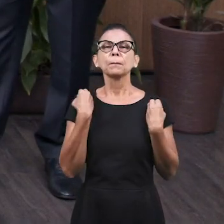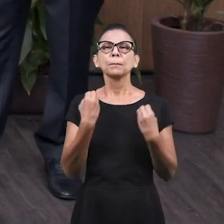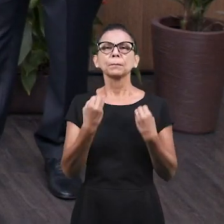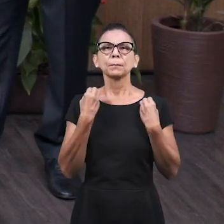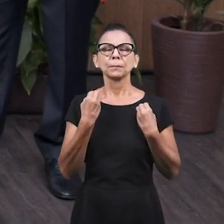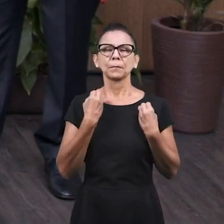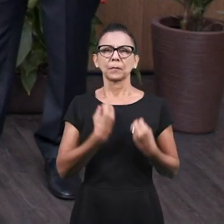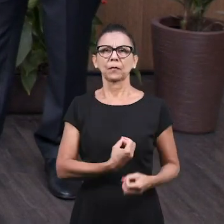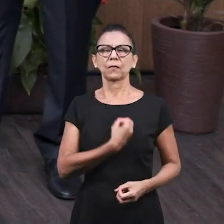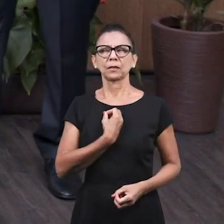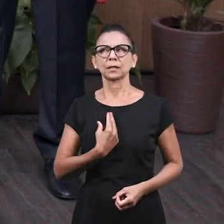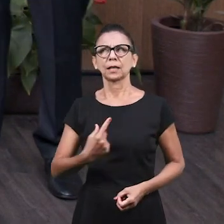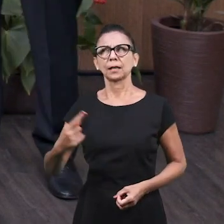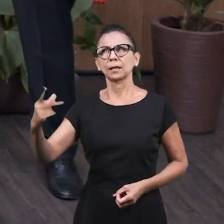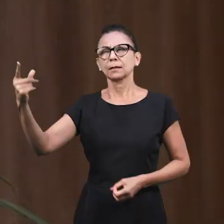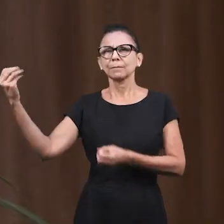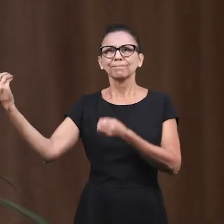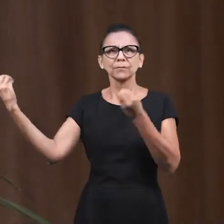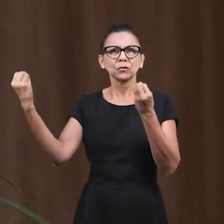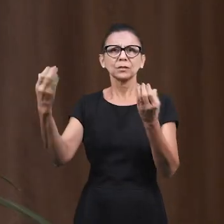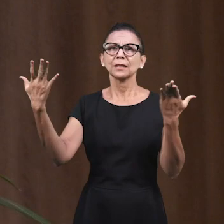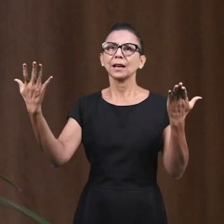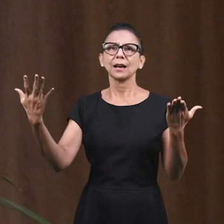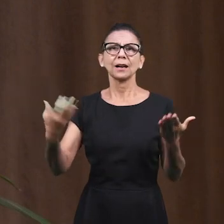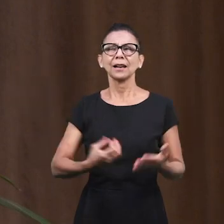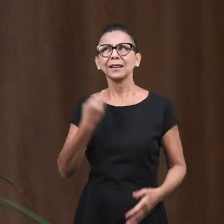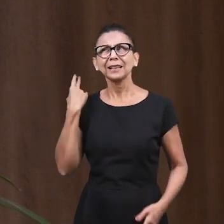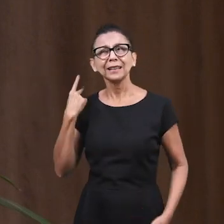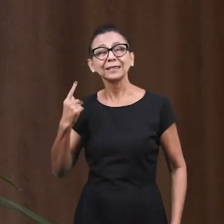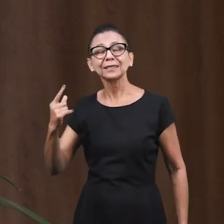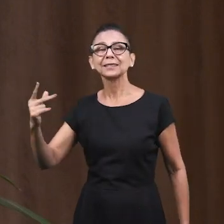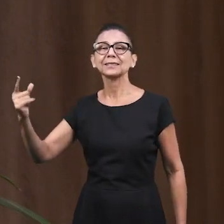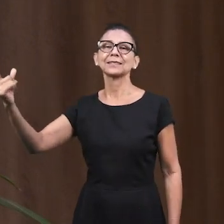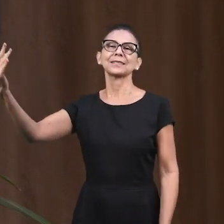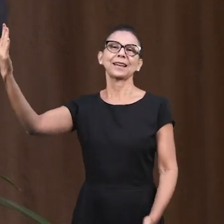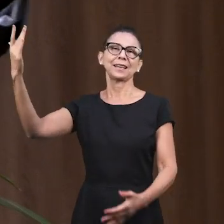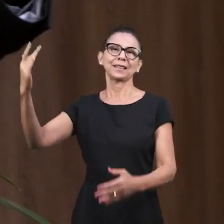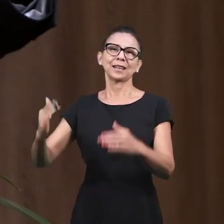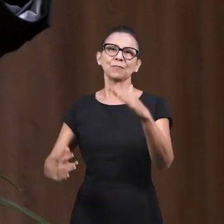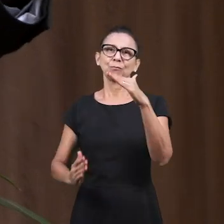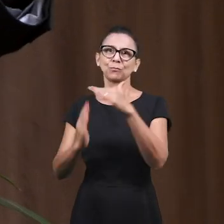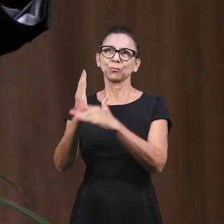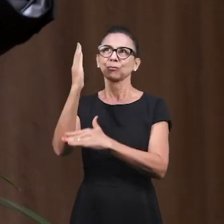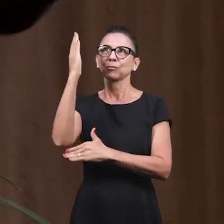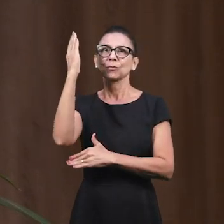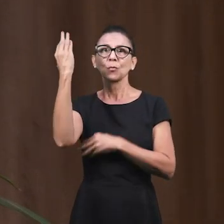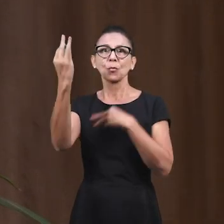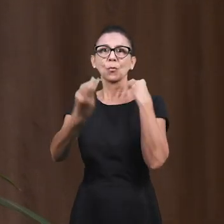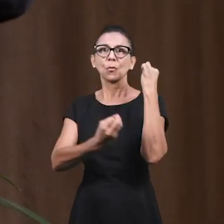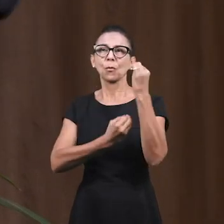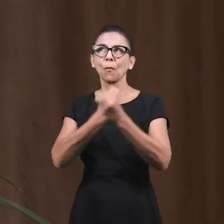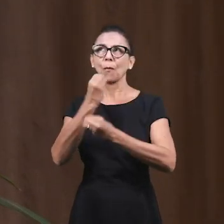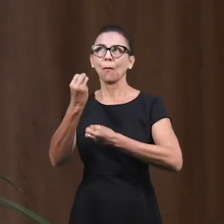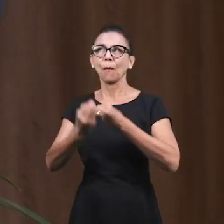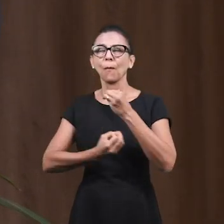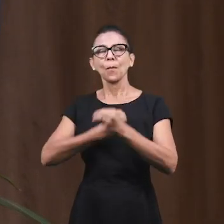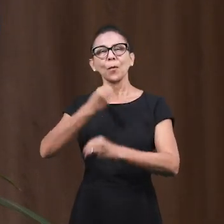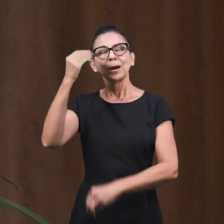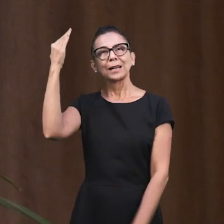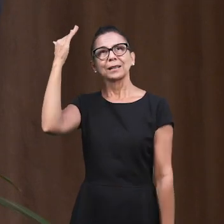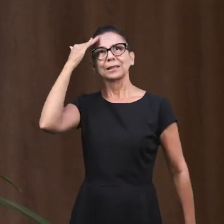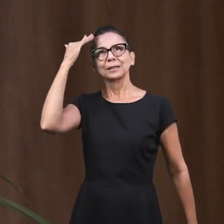и есть, именно и есть эта жизнь с избытком. Эта жизнь с избытком, она